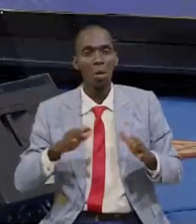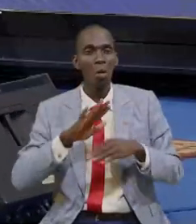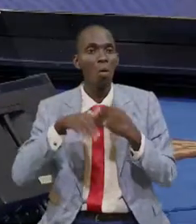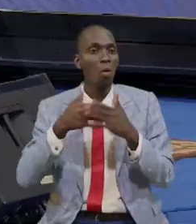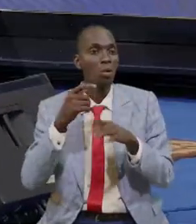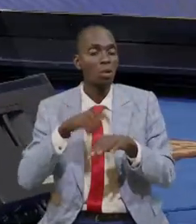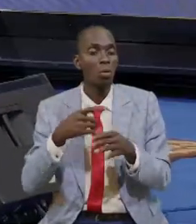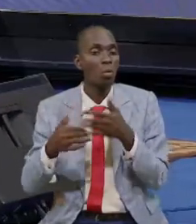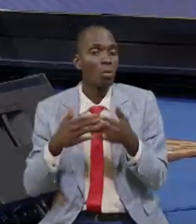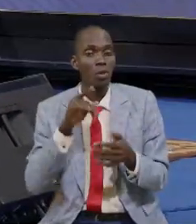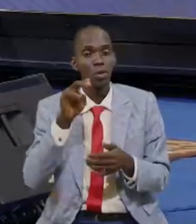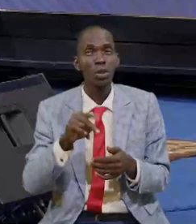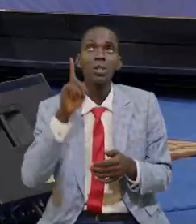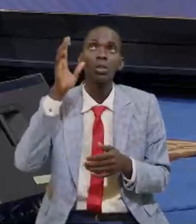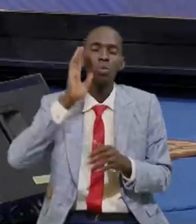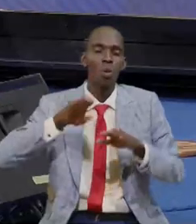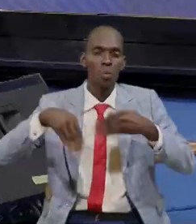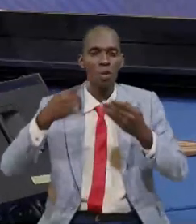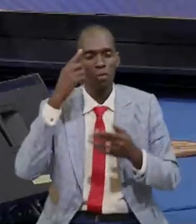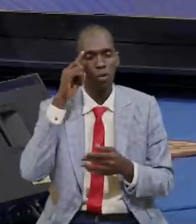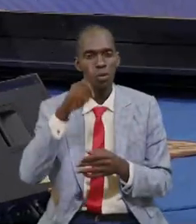ce dont vous aurez besoin, il va vous pouvoir ça.